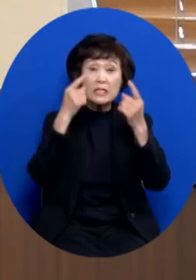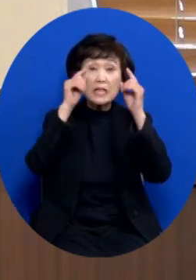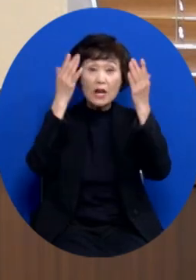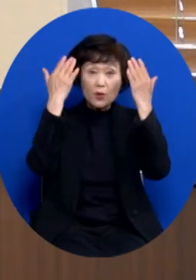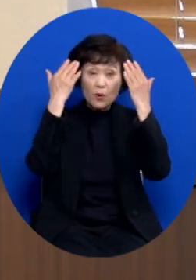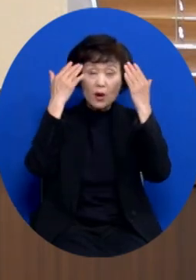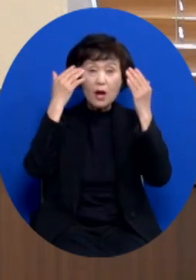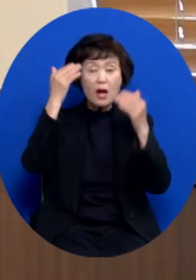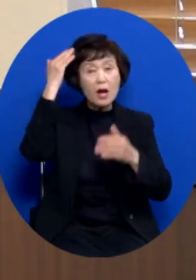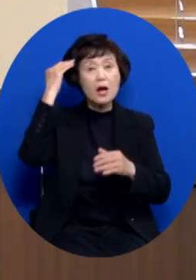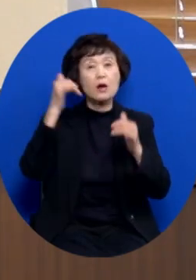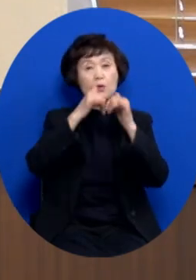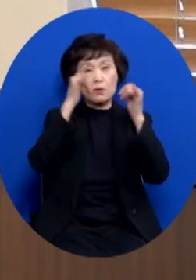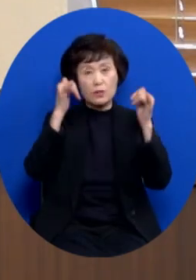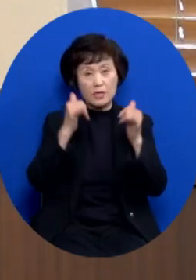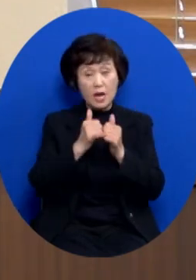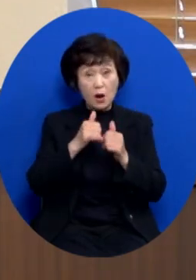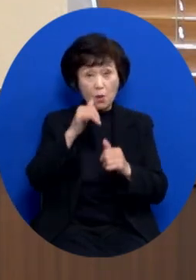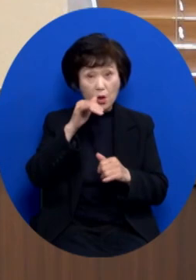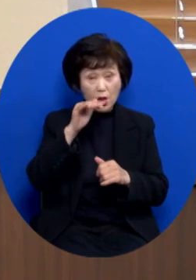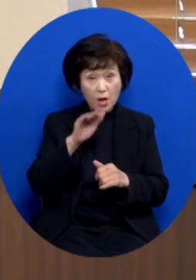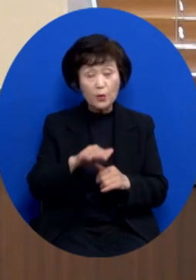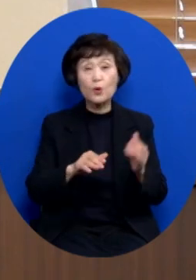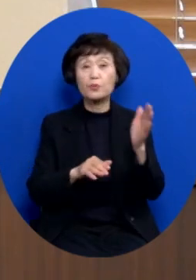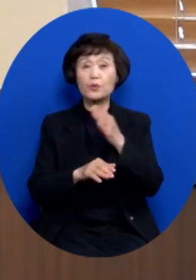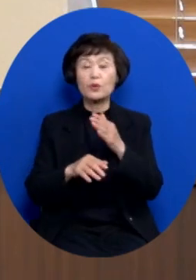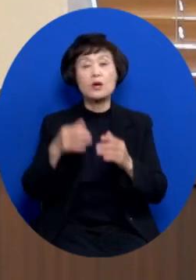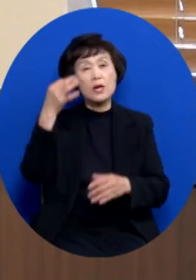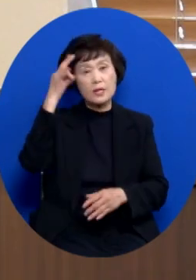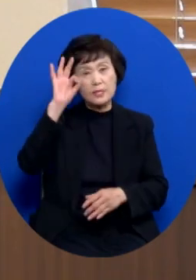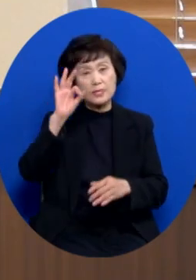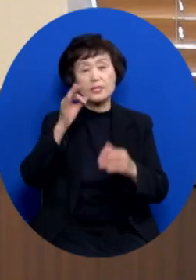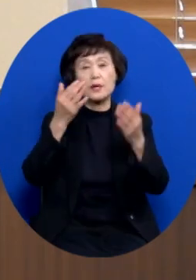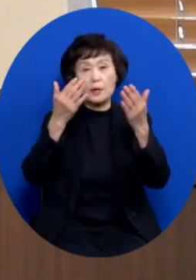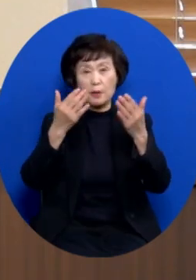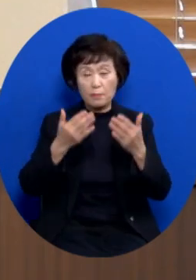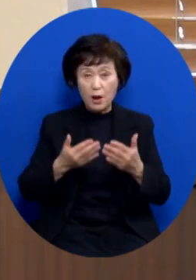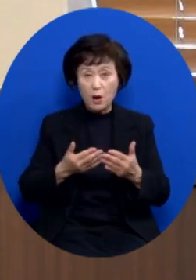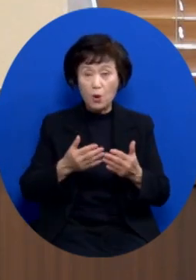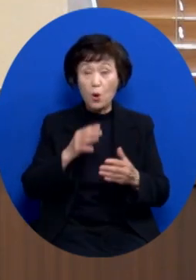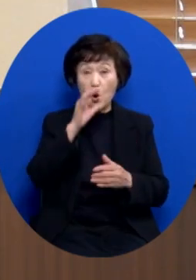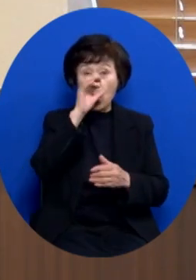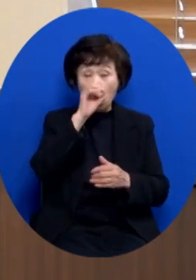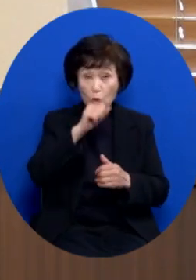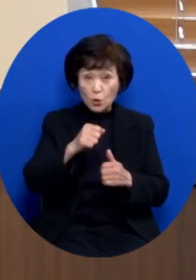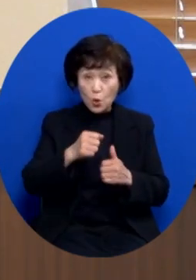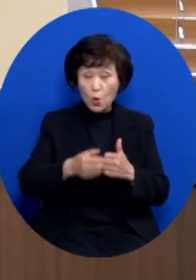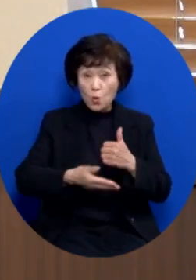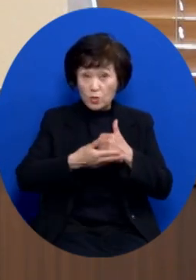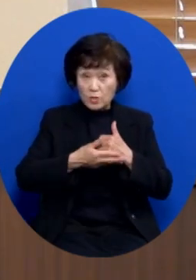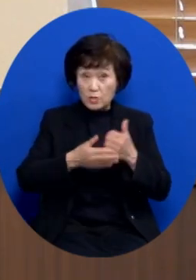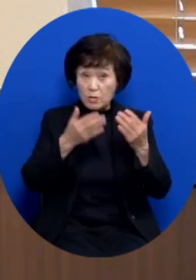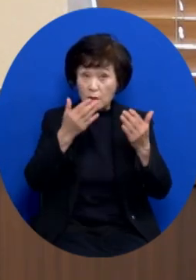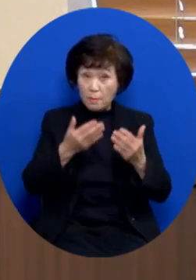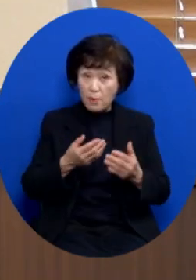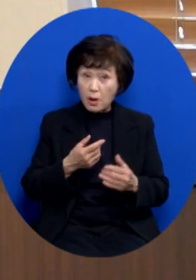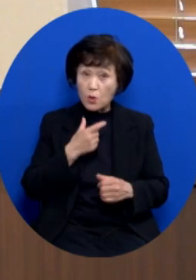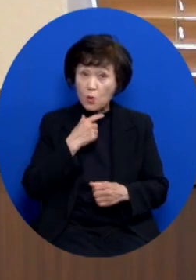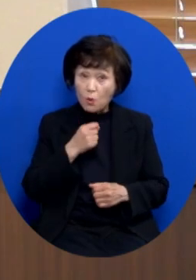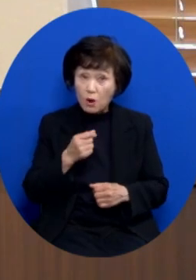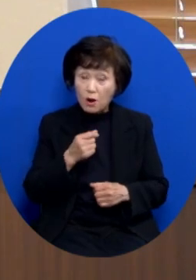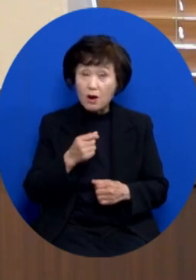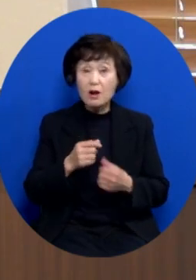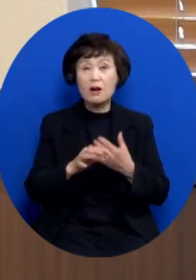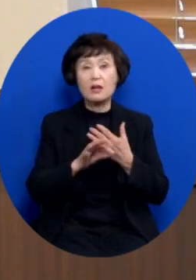한국 사회에서 인정을 받고 또 평판을 좋은 평판을 받고 하려면